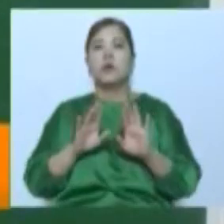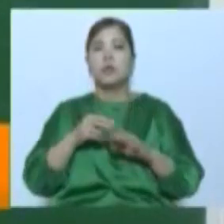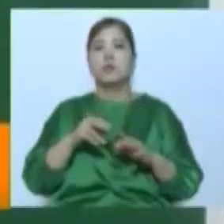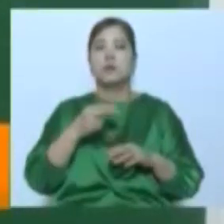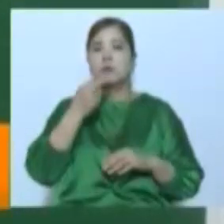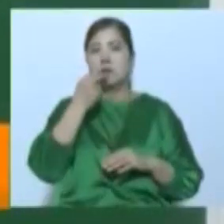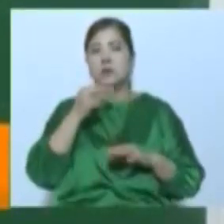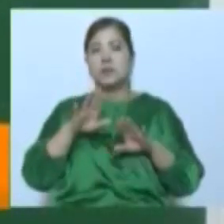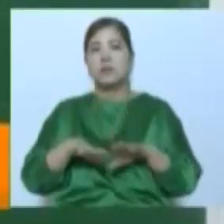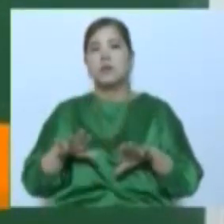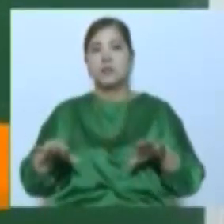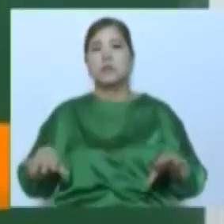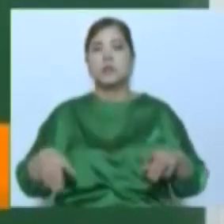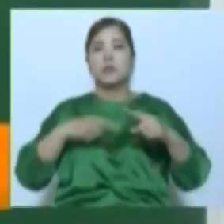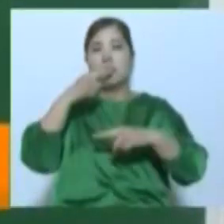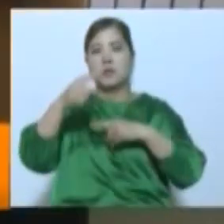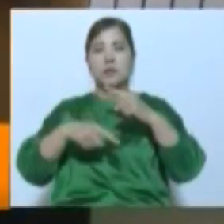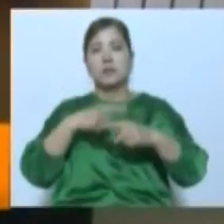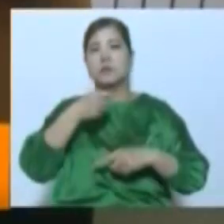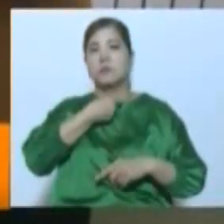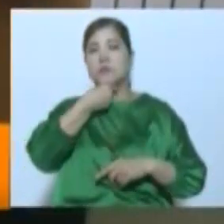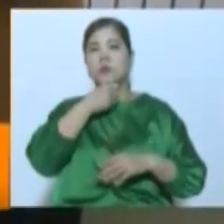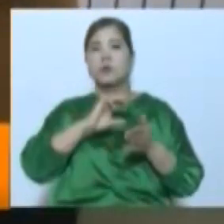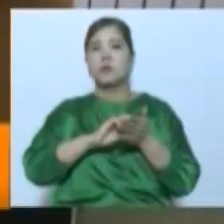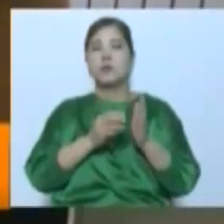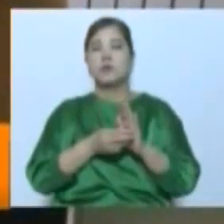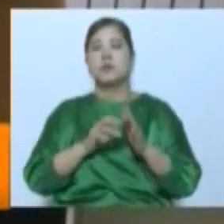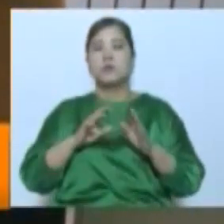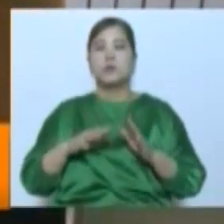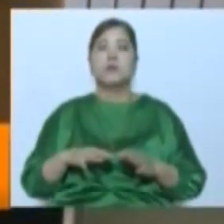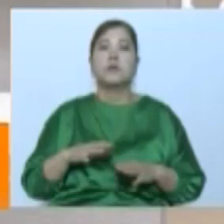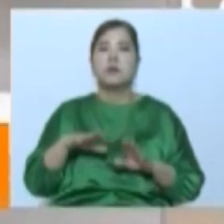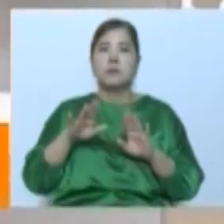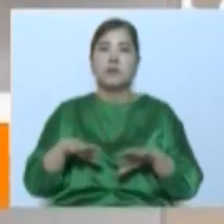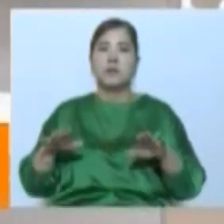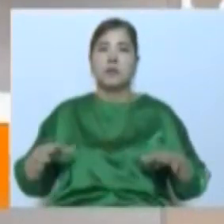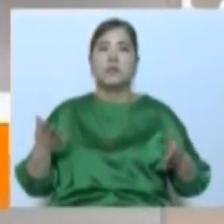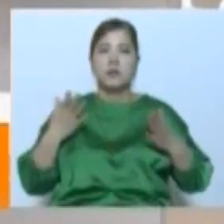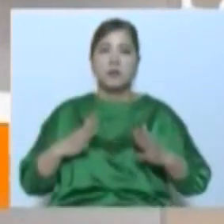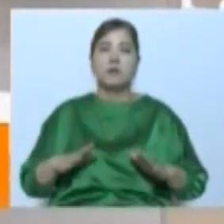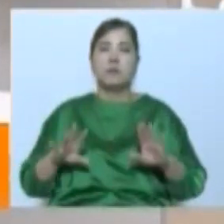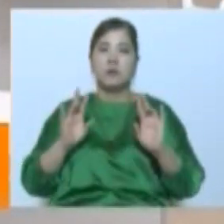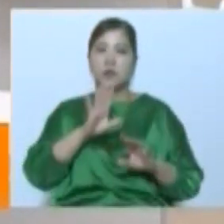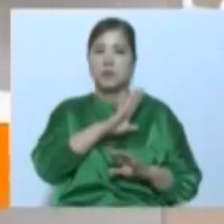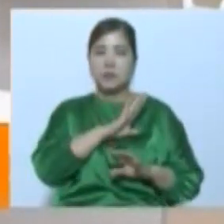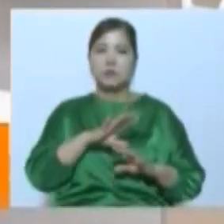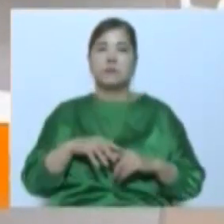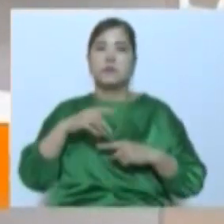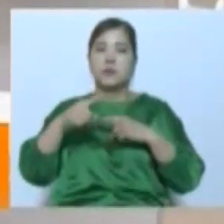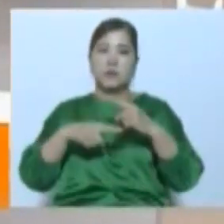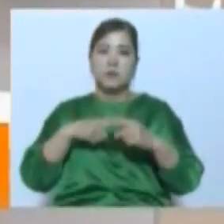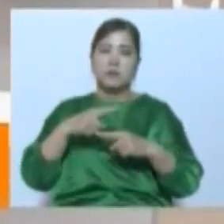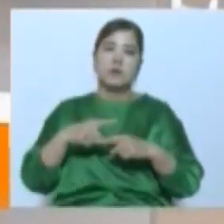классов в дальнейшем старшеклассники и учителя также поддержат традицию и перейдут на костюмы и камзолы современного фасона следуя